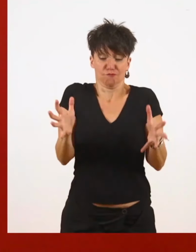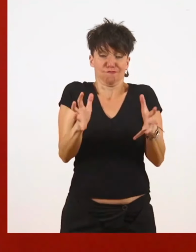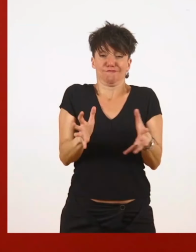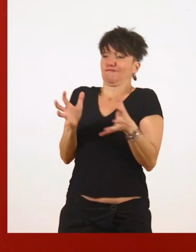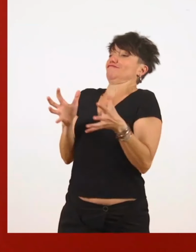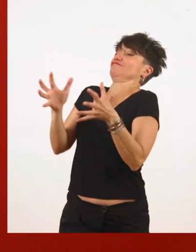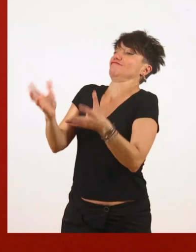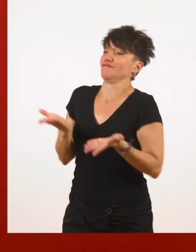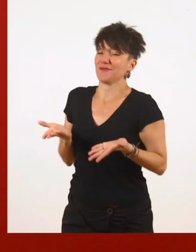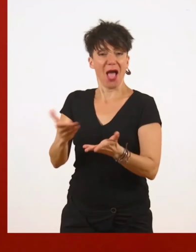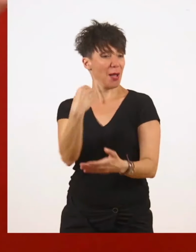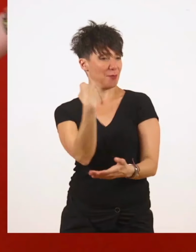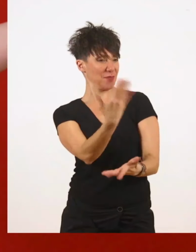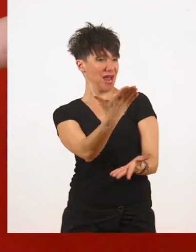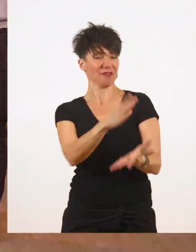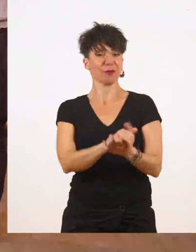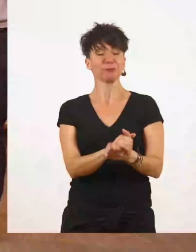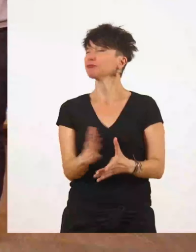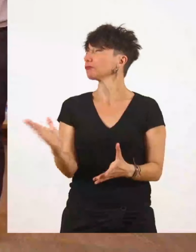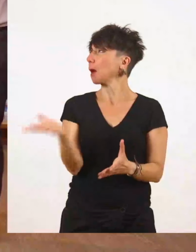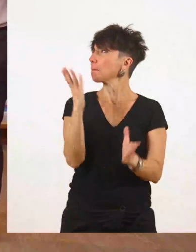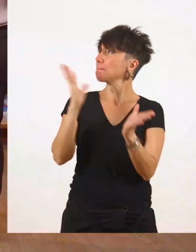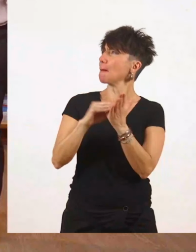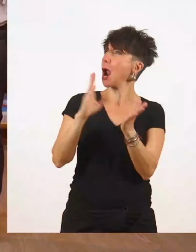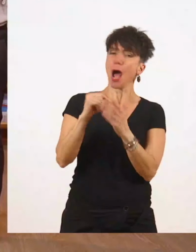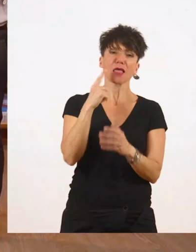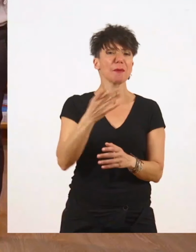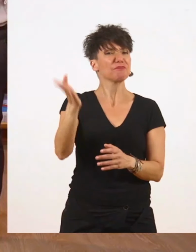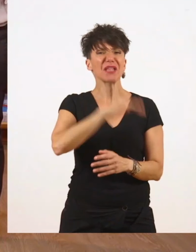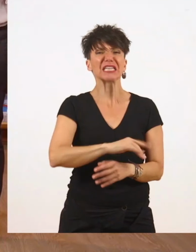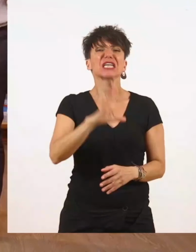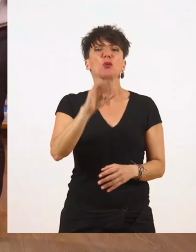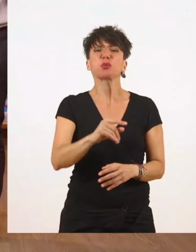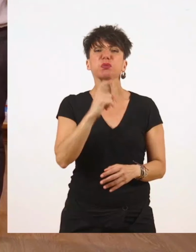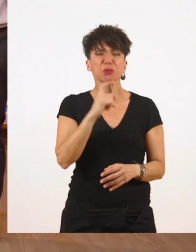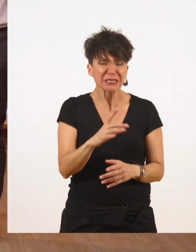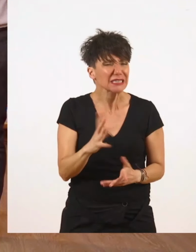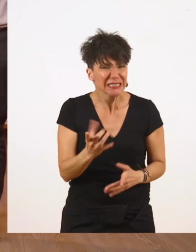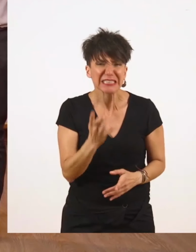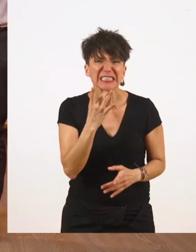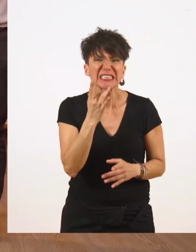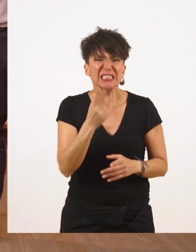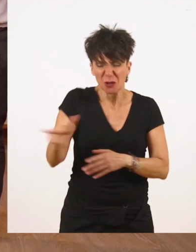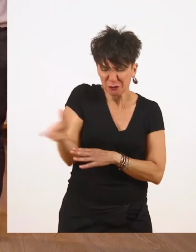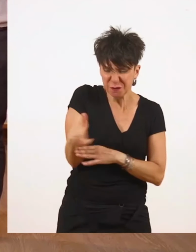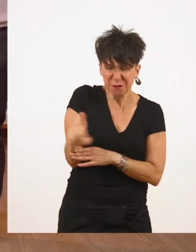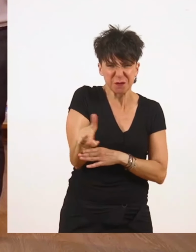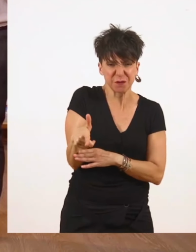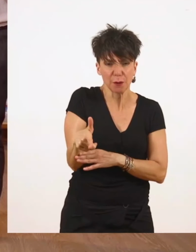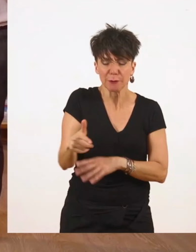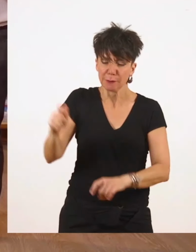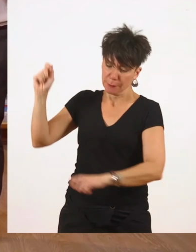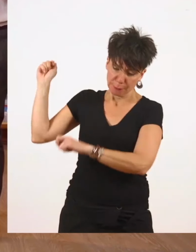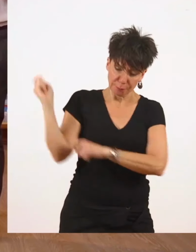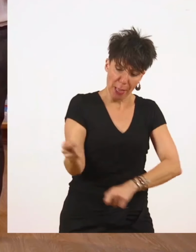Πολύ καλά. Θα μπορούσε να έκανε τον σιδερά. Με τέτοια ογιακά σιδερά, τέλος πάντων.